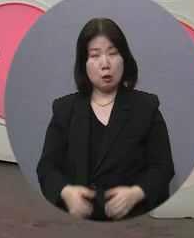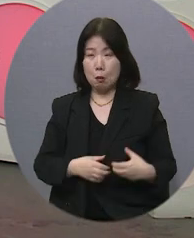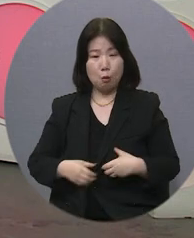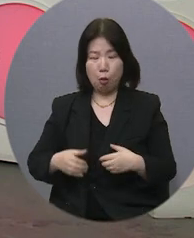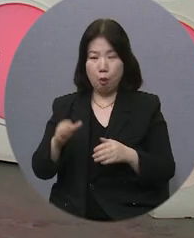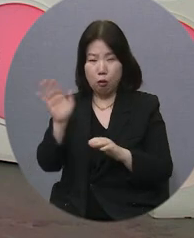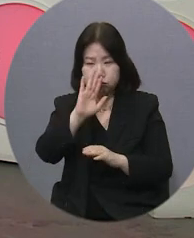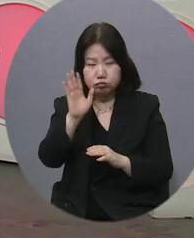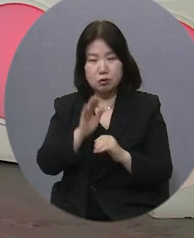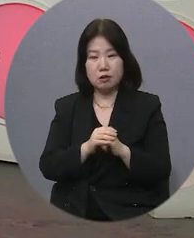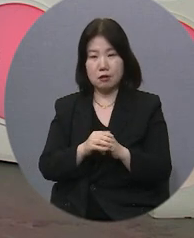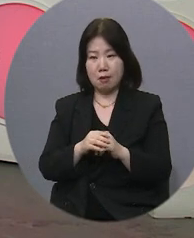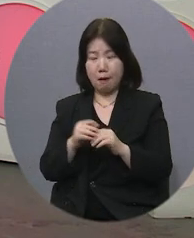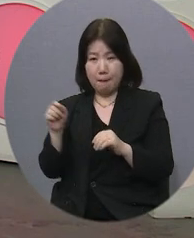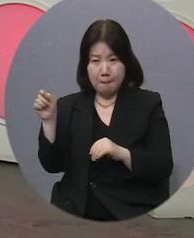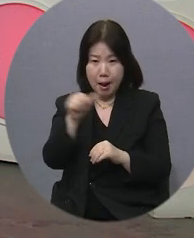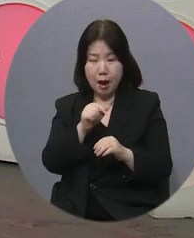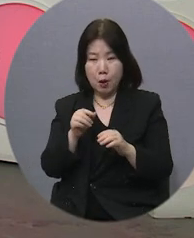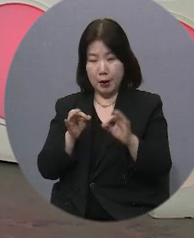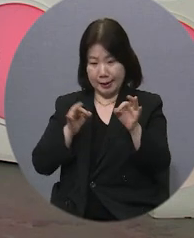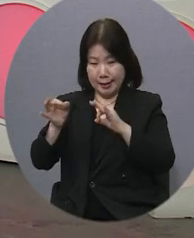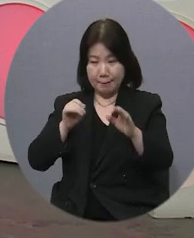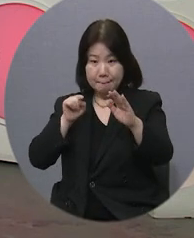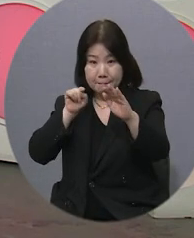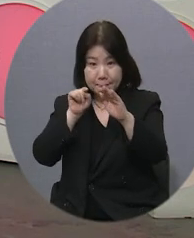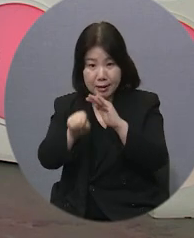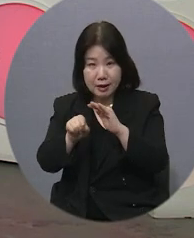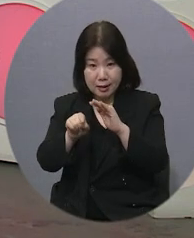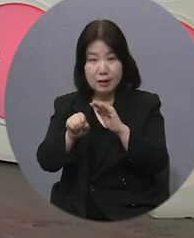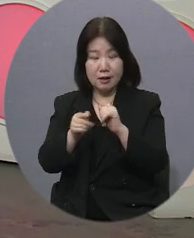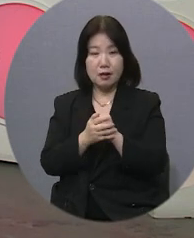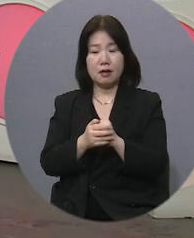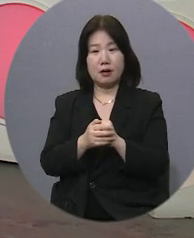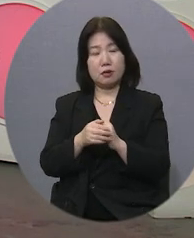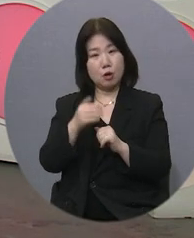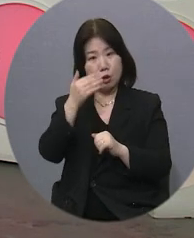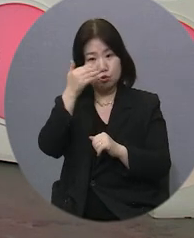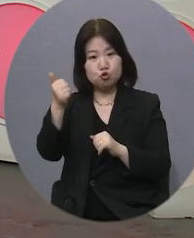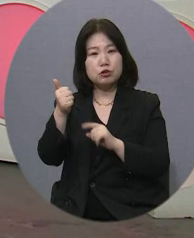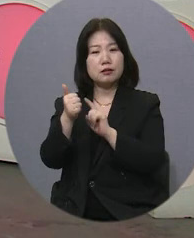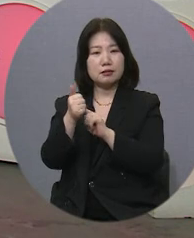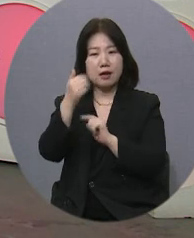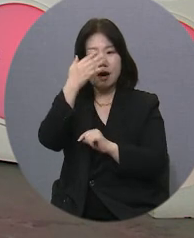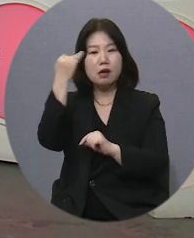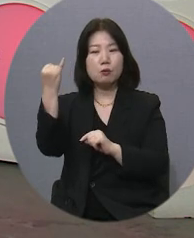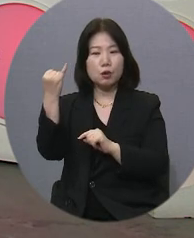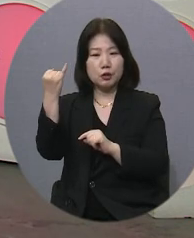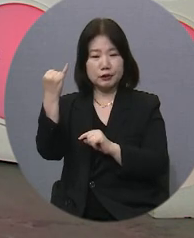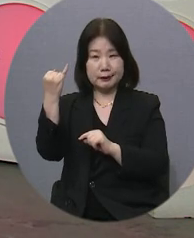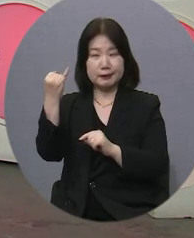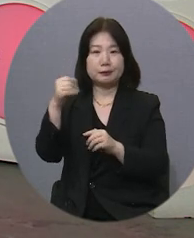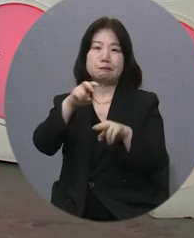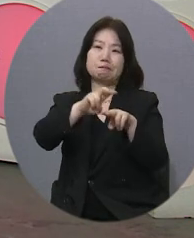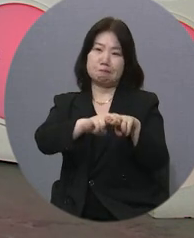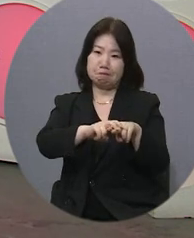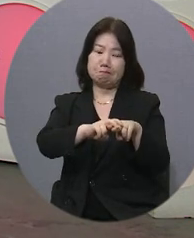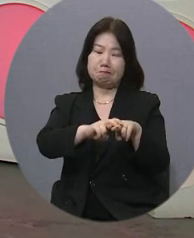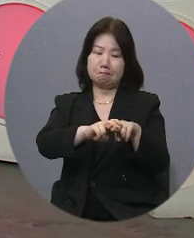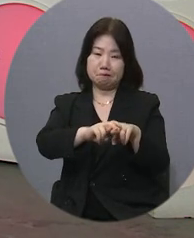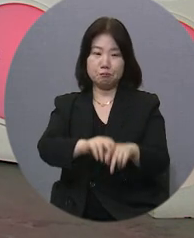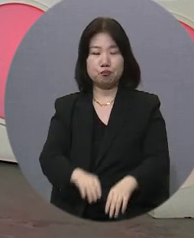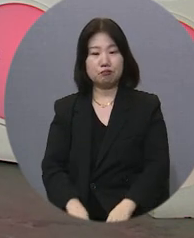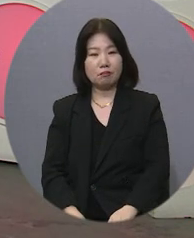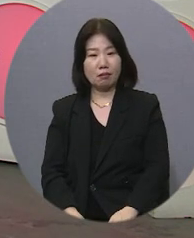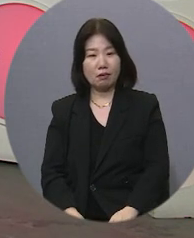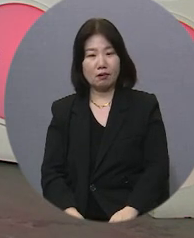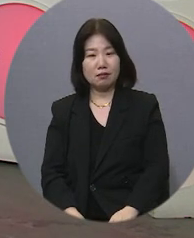망설일 이유가 없어 가게 안으로 들어가니 주인으로 보이는 할머니가 있었습니다.